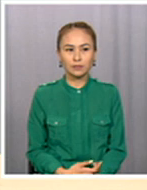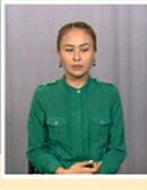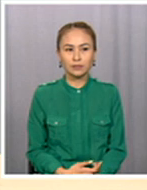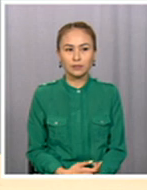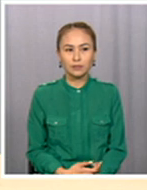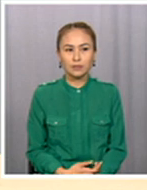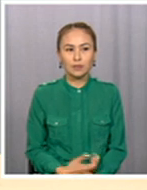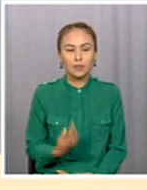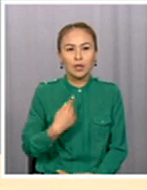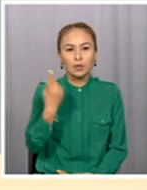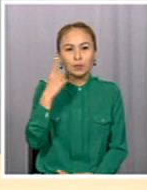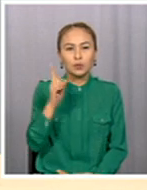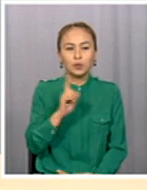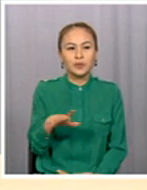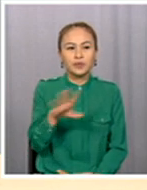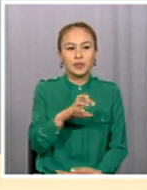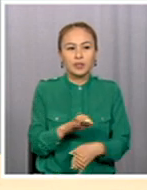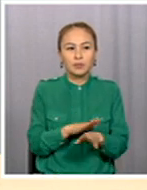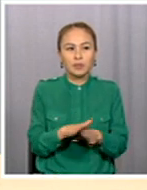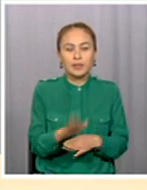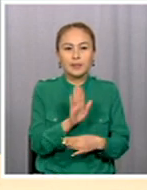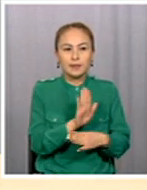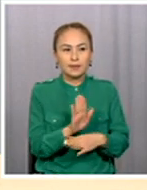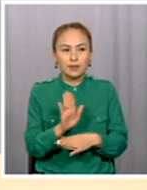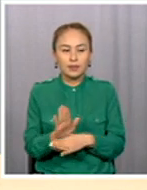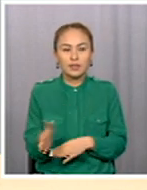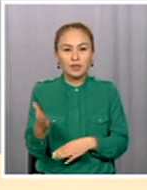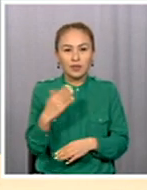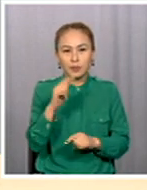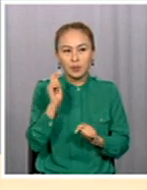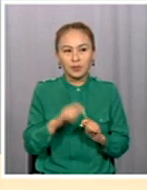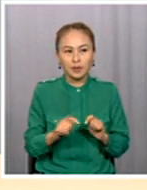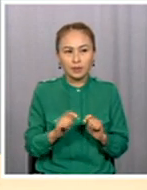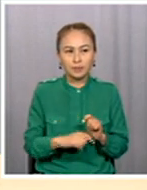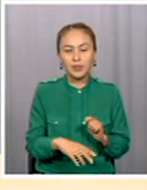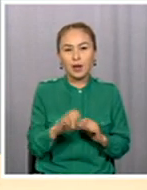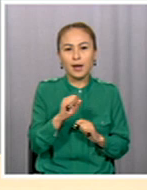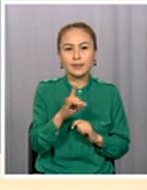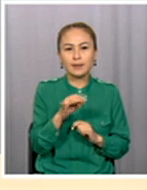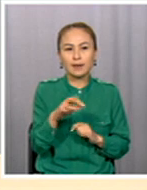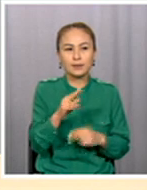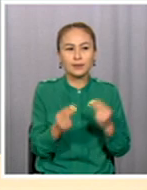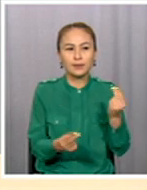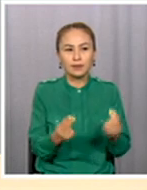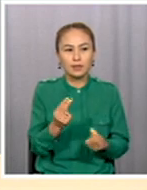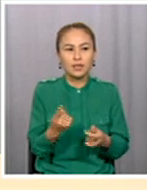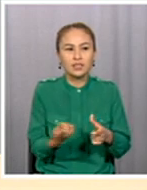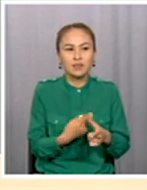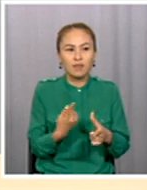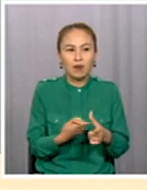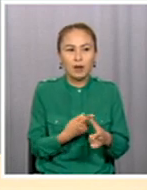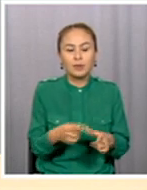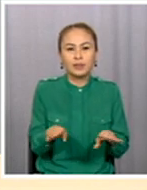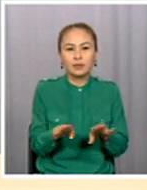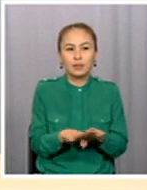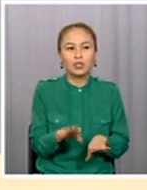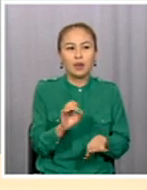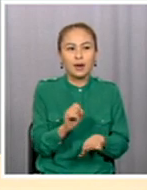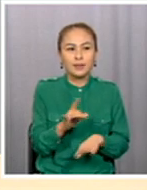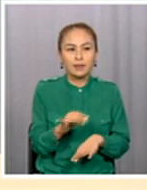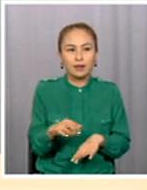Я думаю, что вы справились с заданием. Давайте проверим. Азиатские игры, называемые